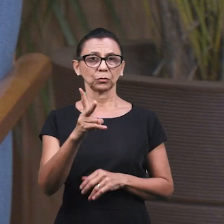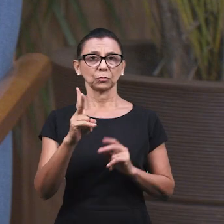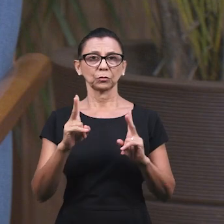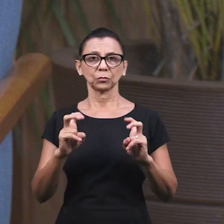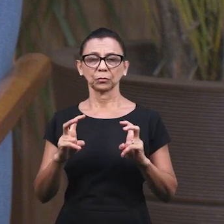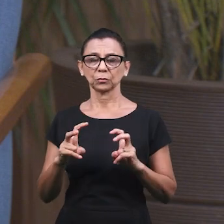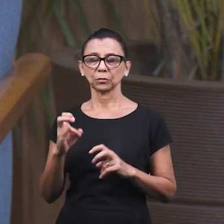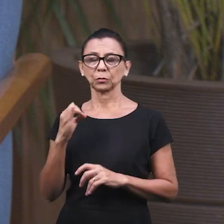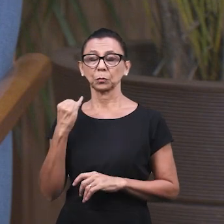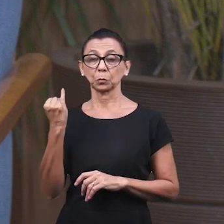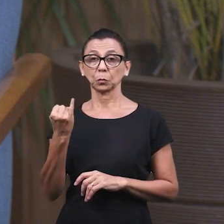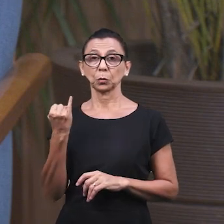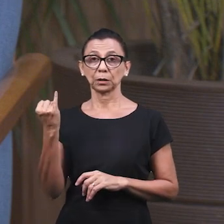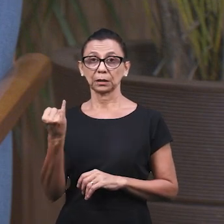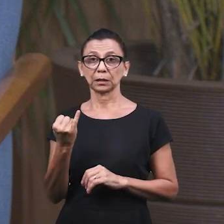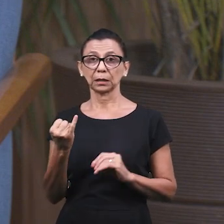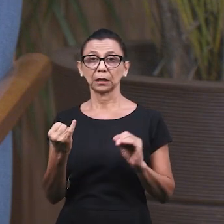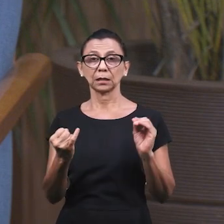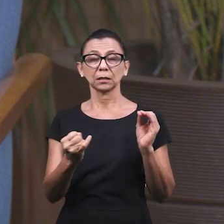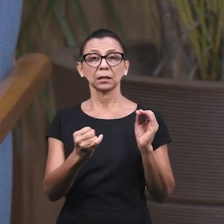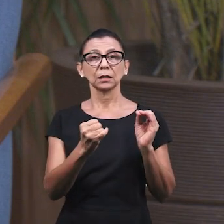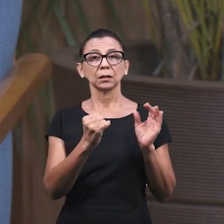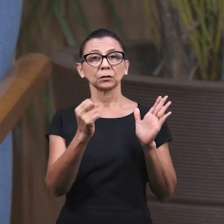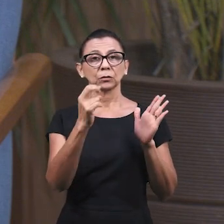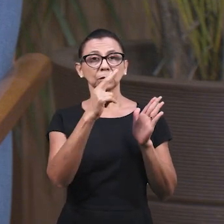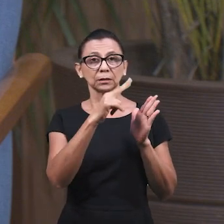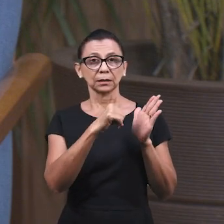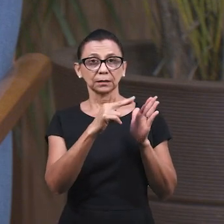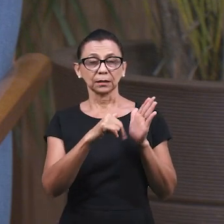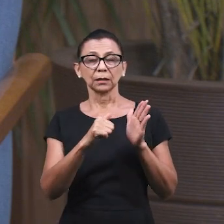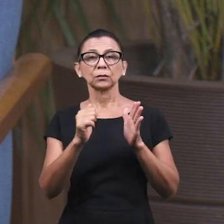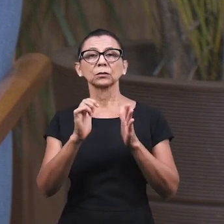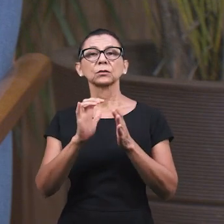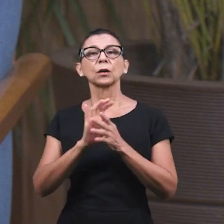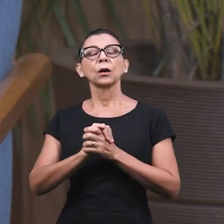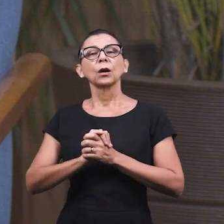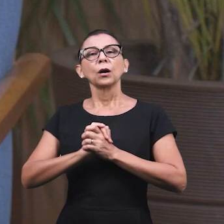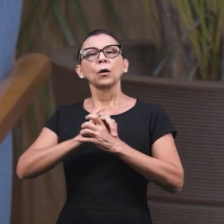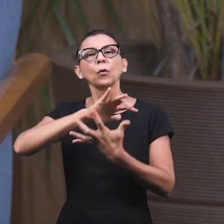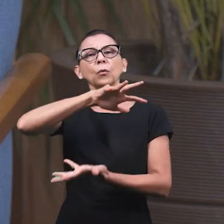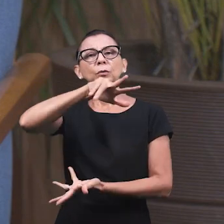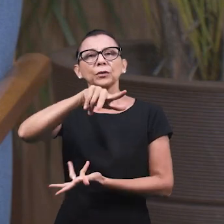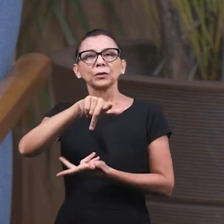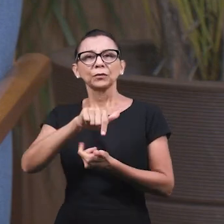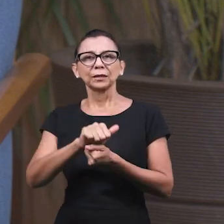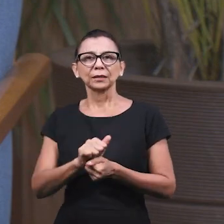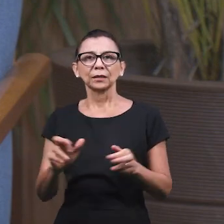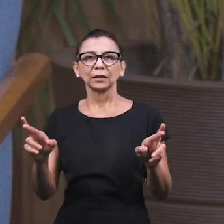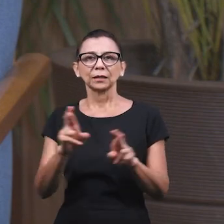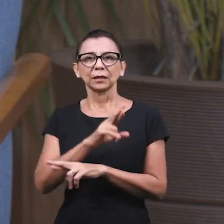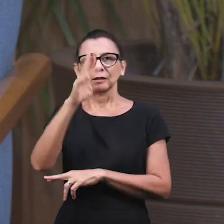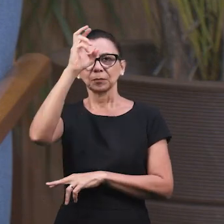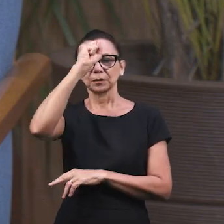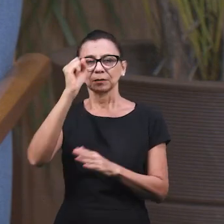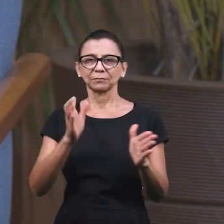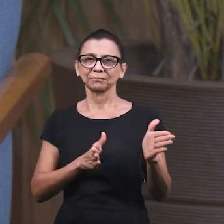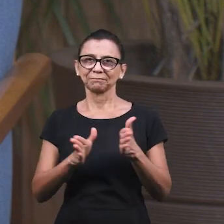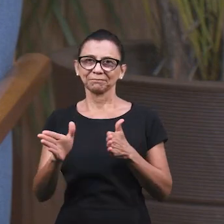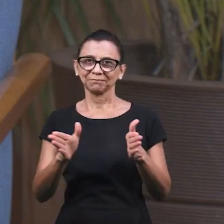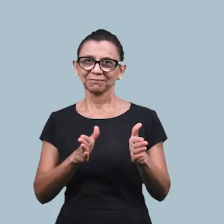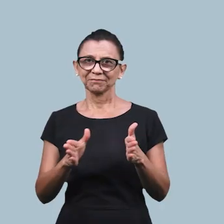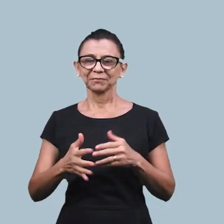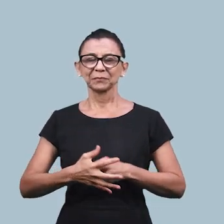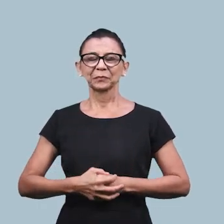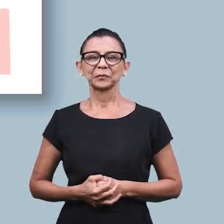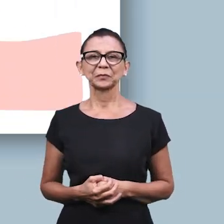va continuer l'abordage de l'importance des desseins universels, cette fois-ci appliqués à l'apprentissage et à l'accessibilité.